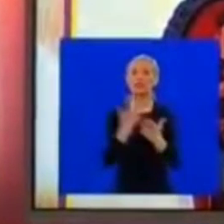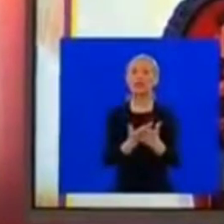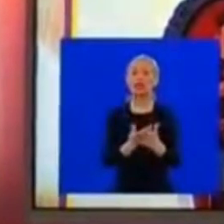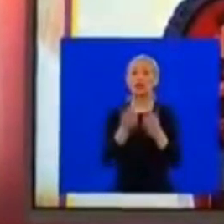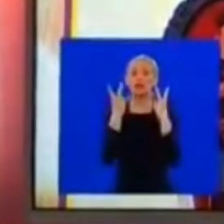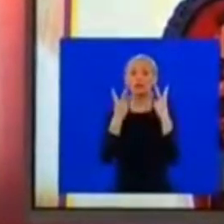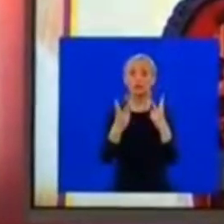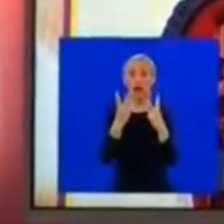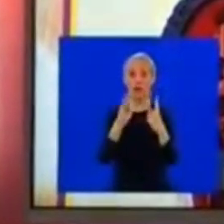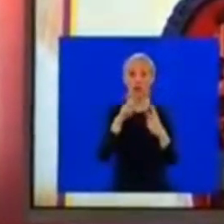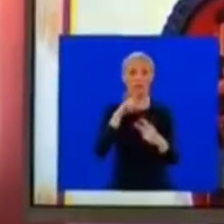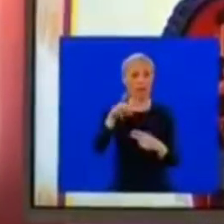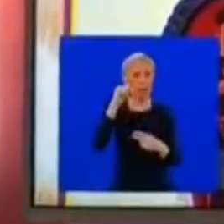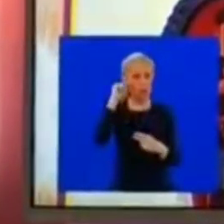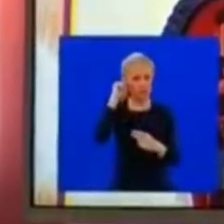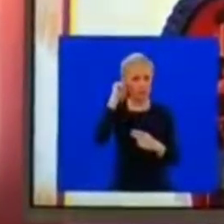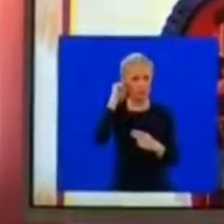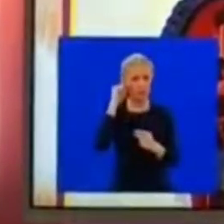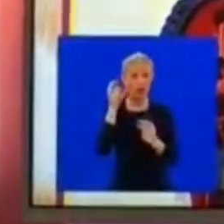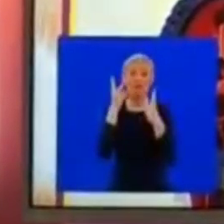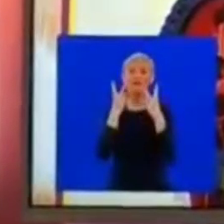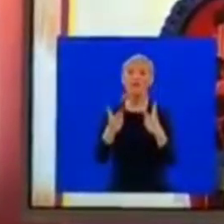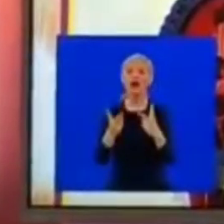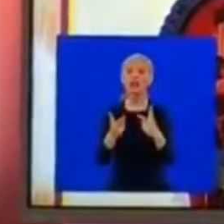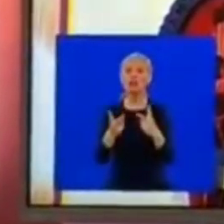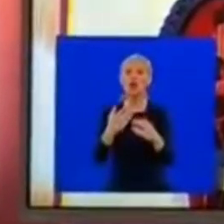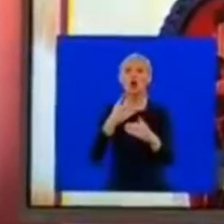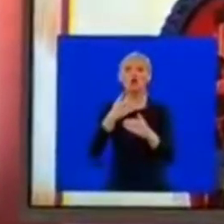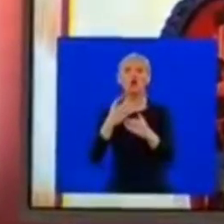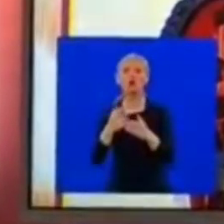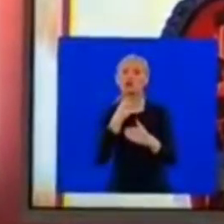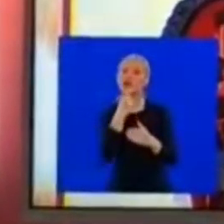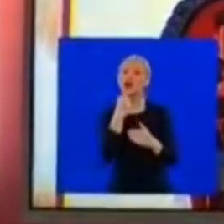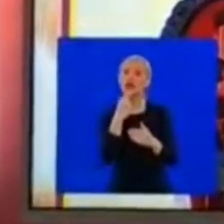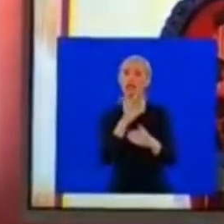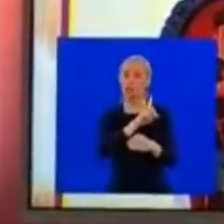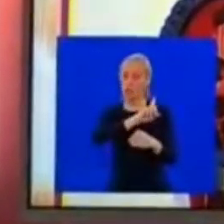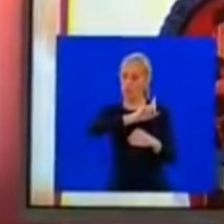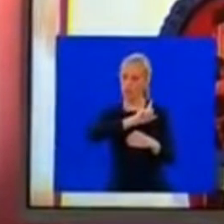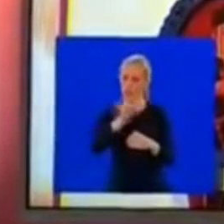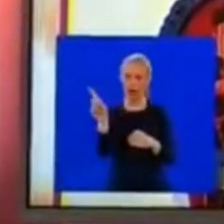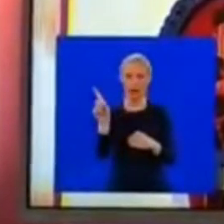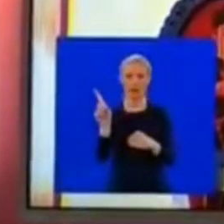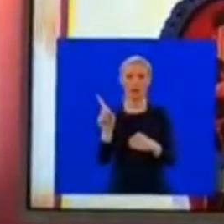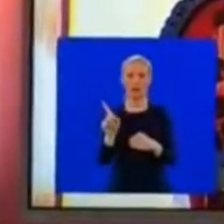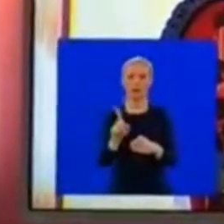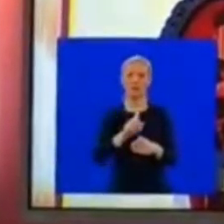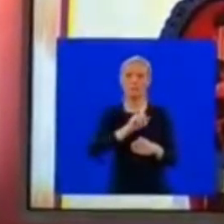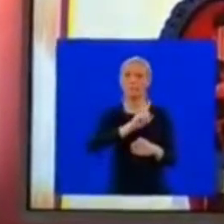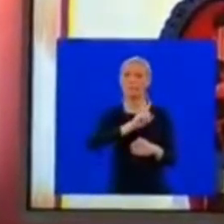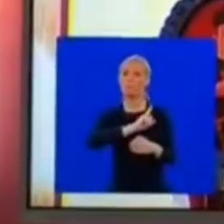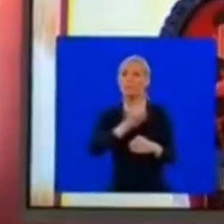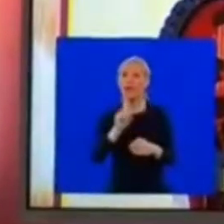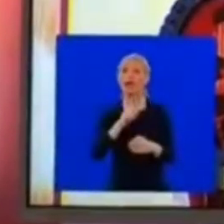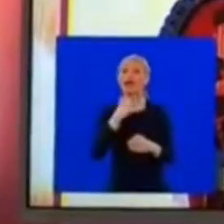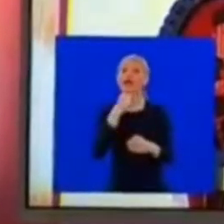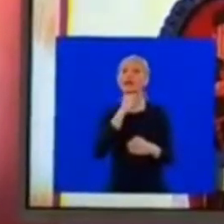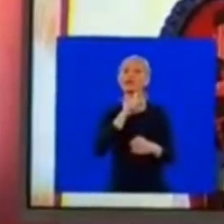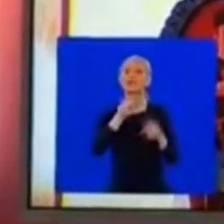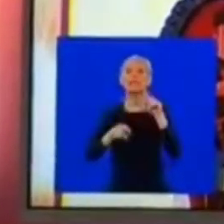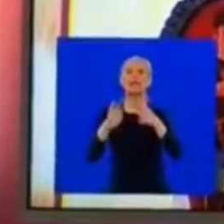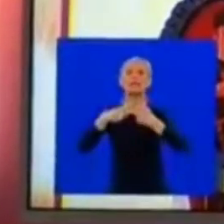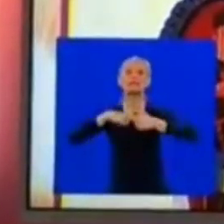nužno, braćo i sestre, nužno je napokon reći ne nekim stvarima u društvu.